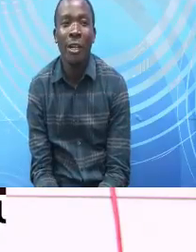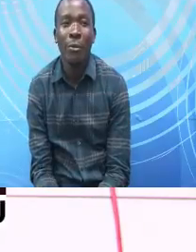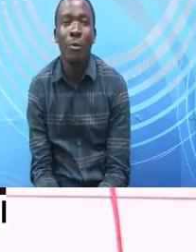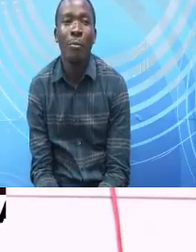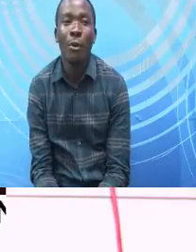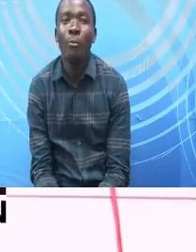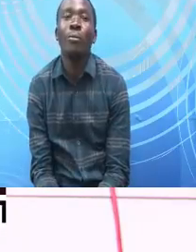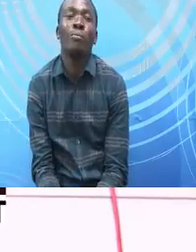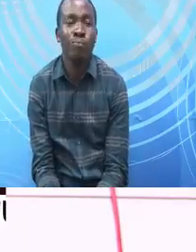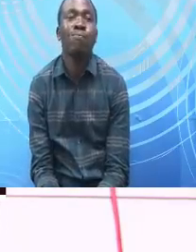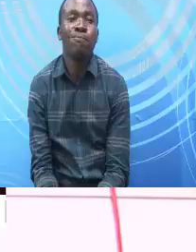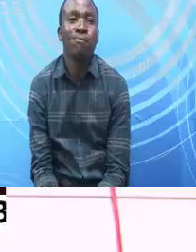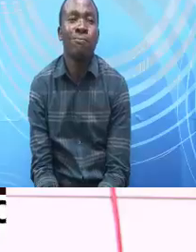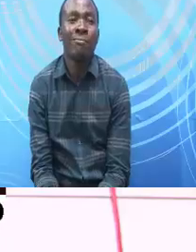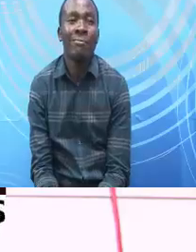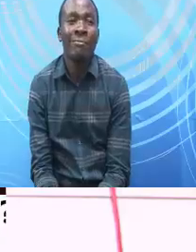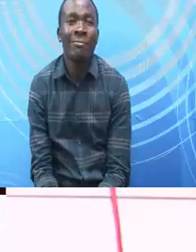nitwa Mugabo Bob